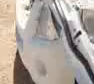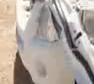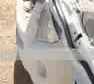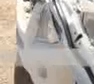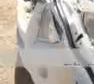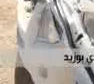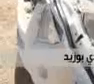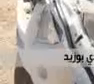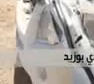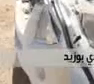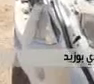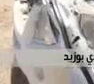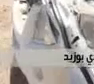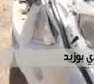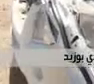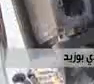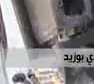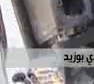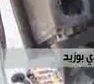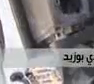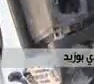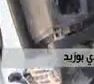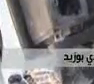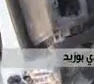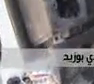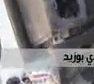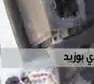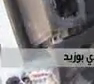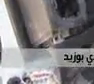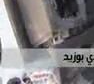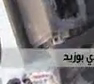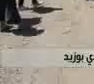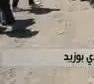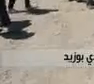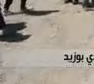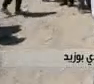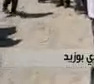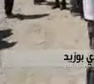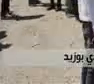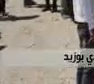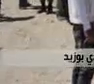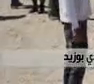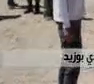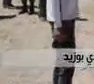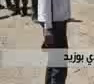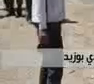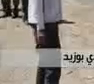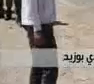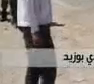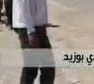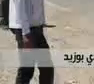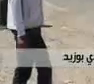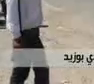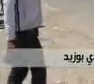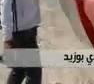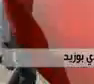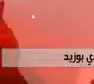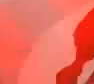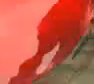حادث مرور يسفر عن مقتل مسن من ولاية سيدي بوزيد والأهالي يتذمرون من العبور المكثف لسيارات التهريب.